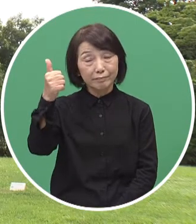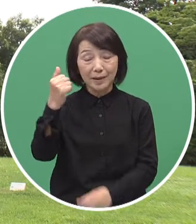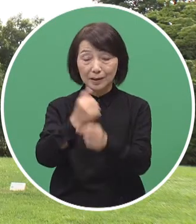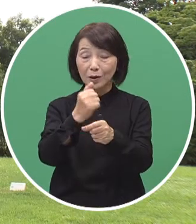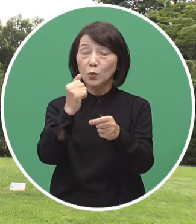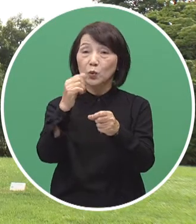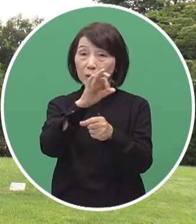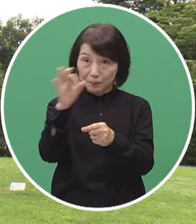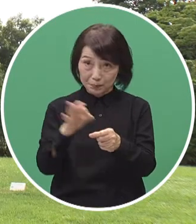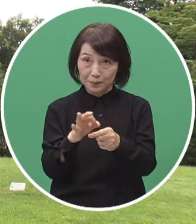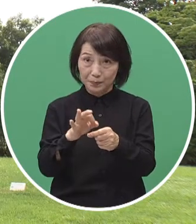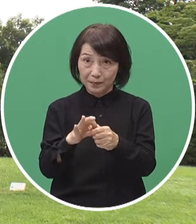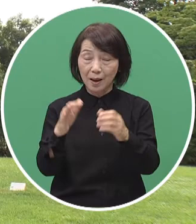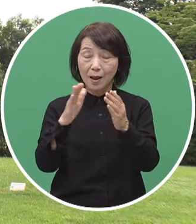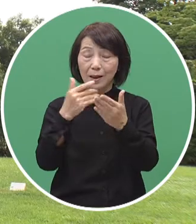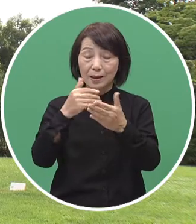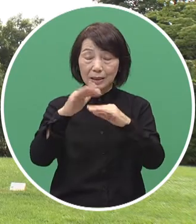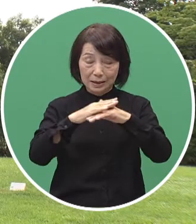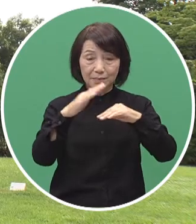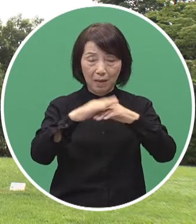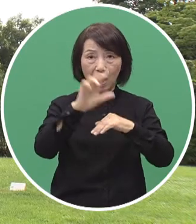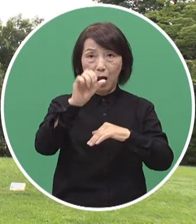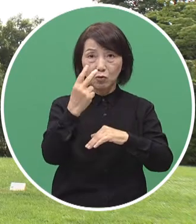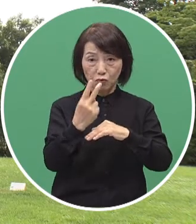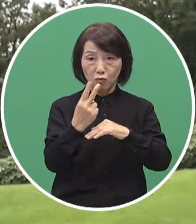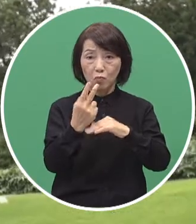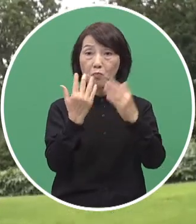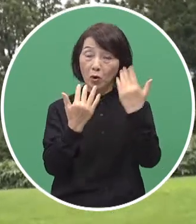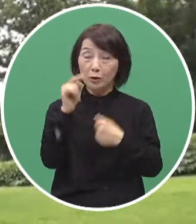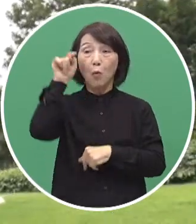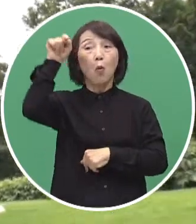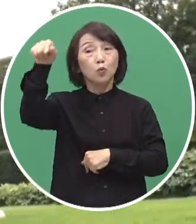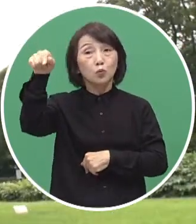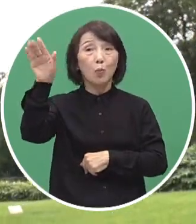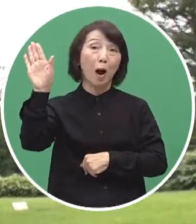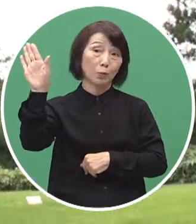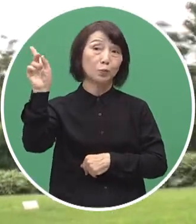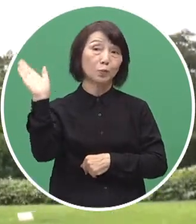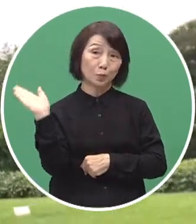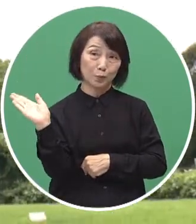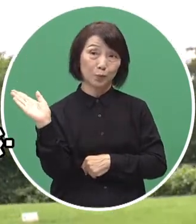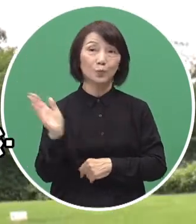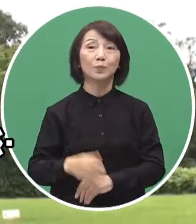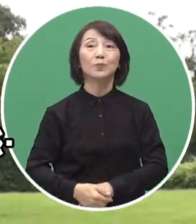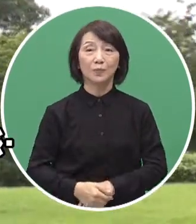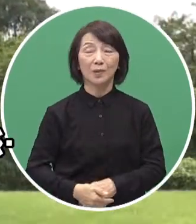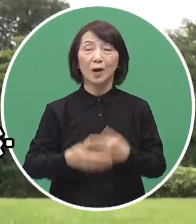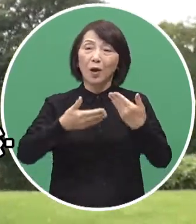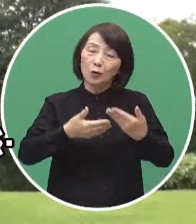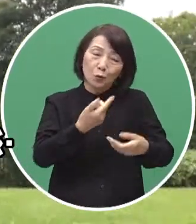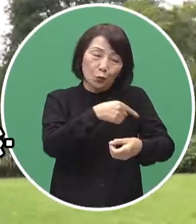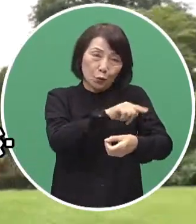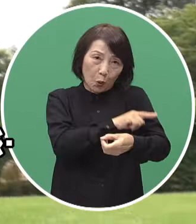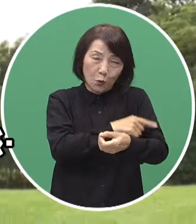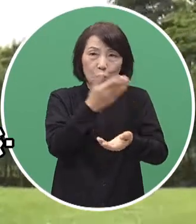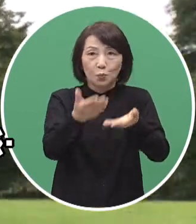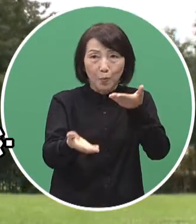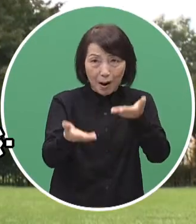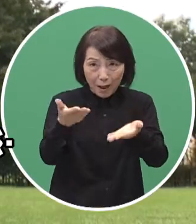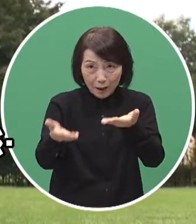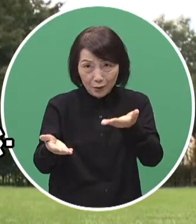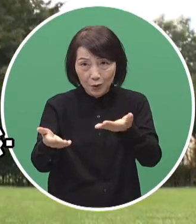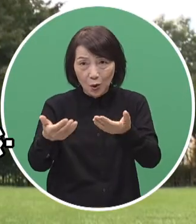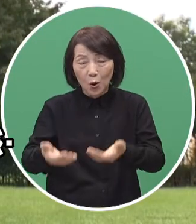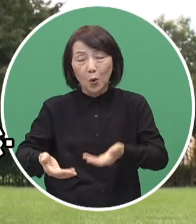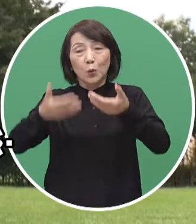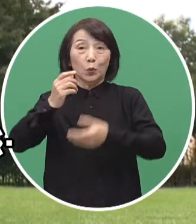植松さんの作品は霧島アートの森の屋外にも展示しています。重力、バ